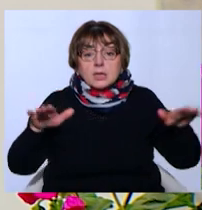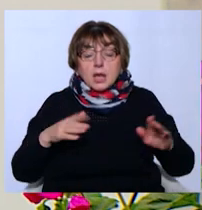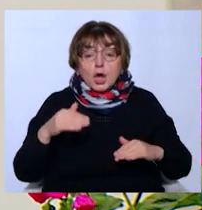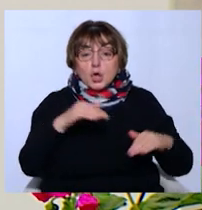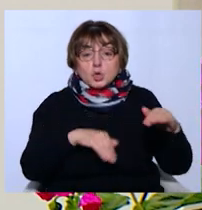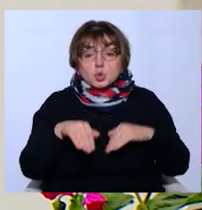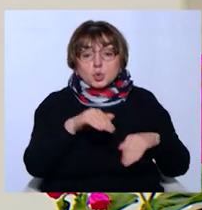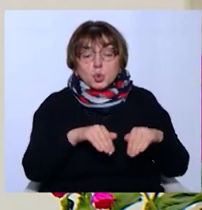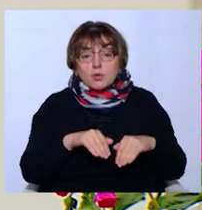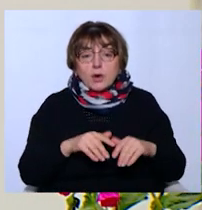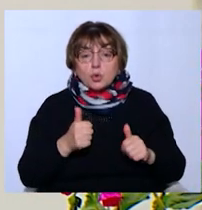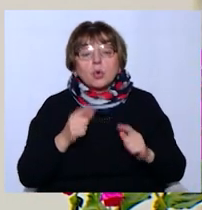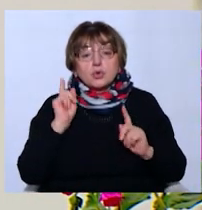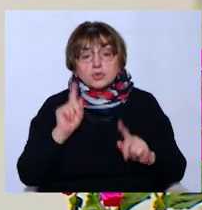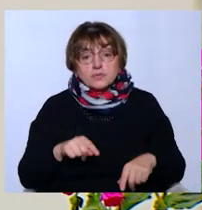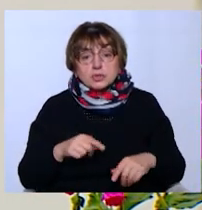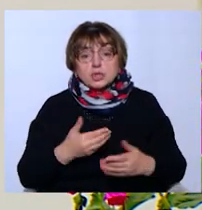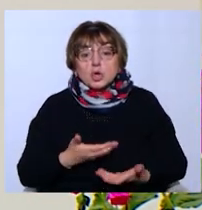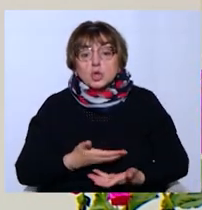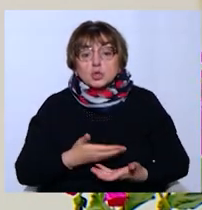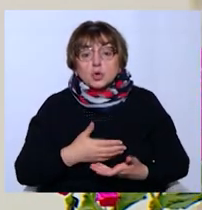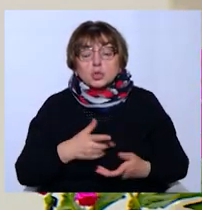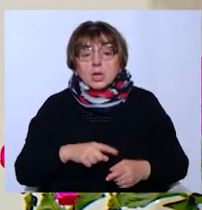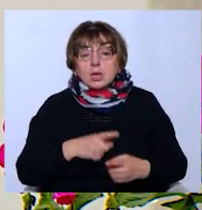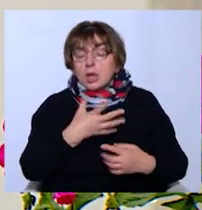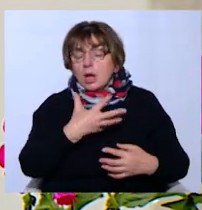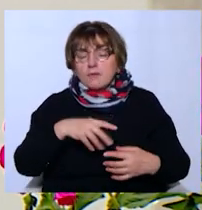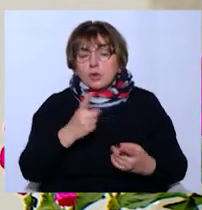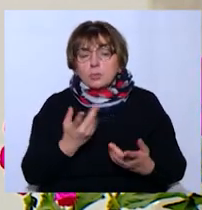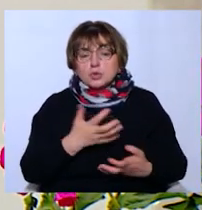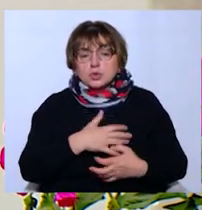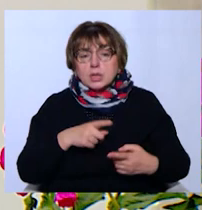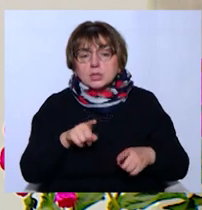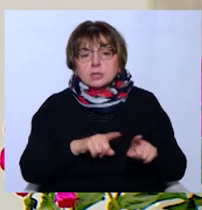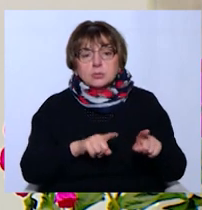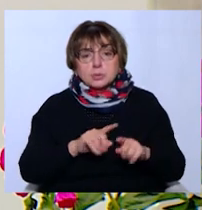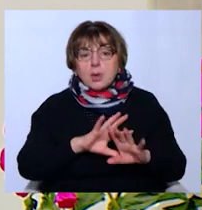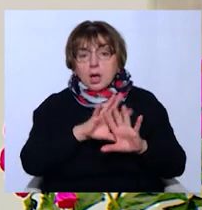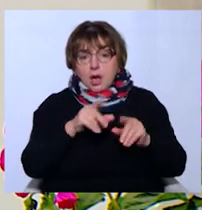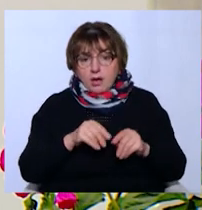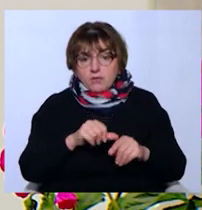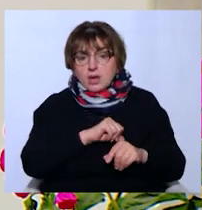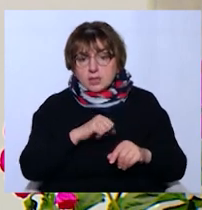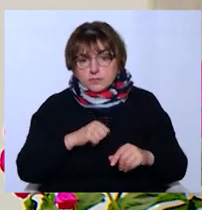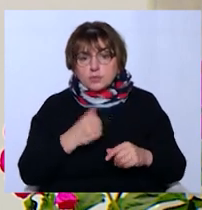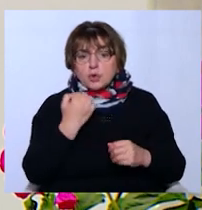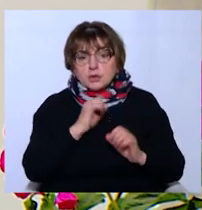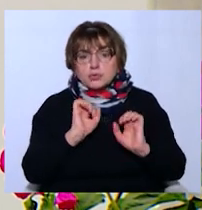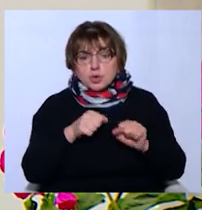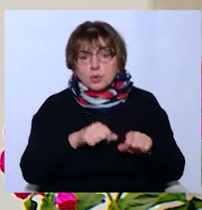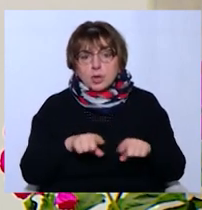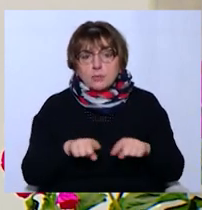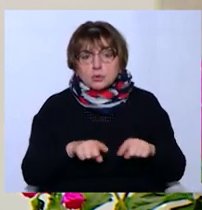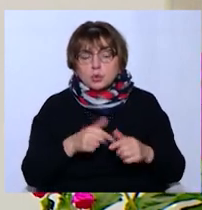ცურვა. როგორც აღნიშნეთ, ცოცხალი არსებები მოძრაობენ, მაგრამ ყველა საგან შეუძლია მოძრაობა, თუ